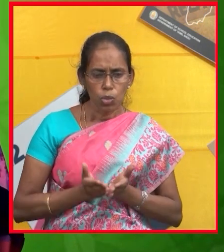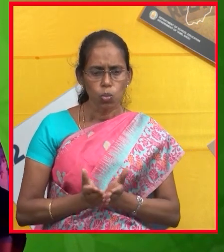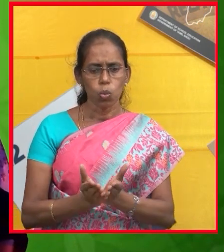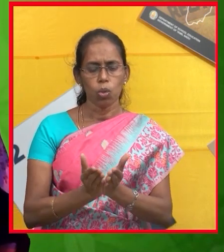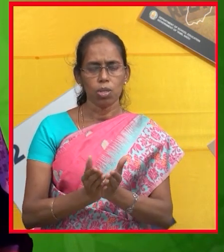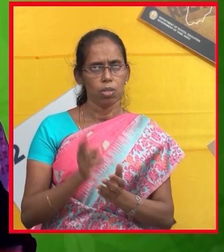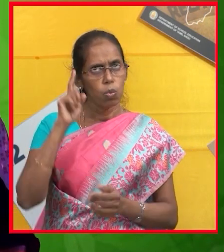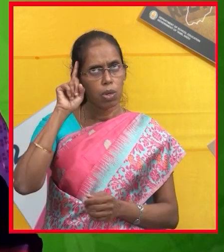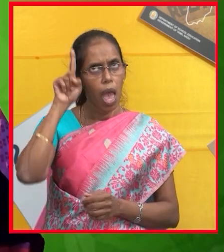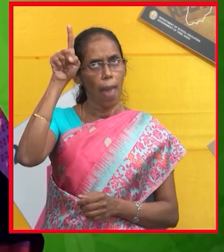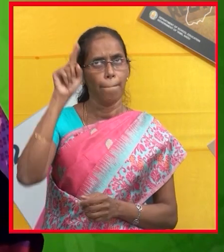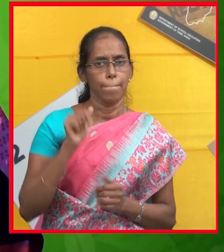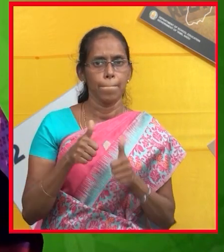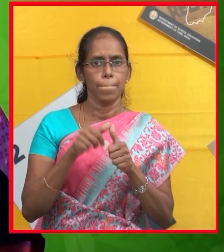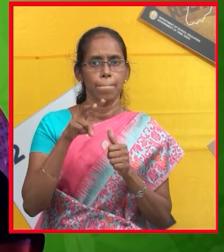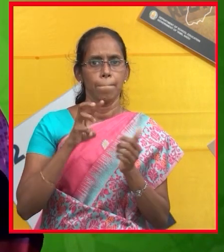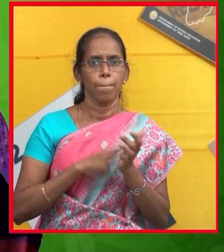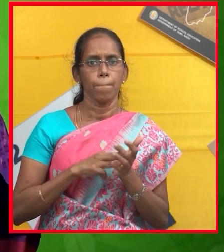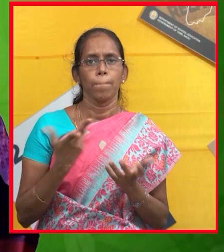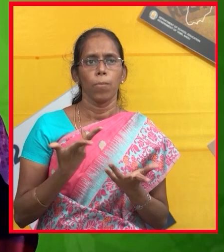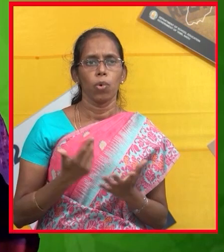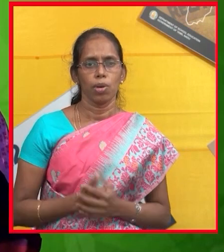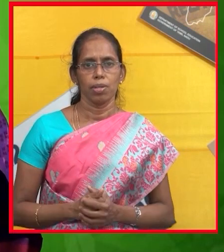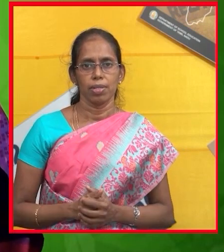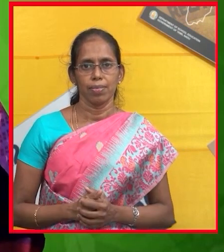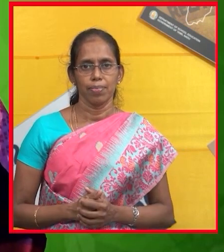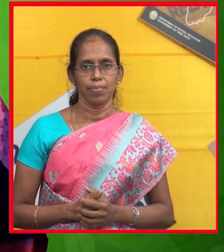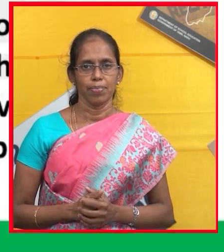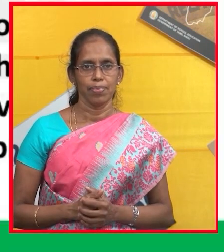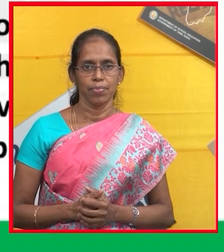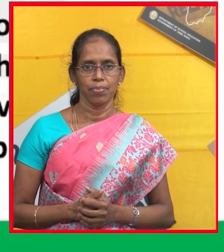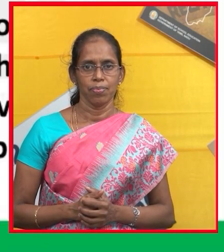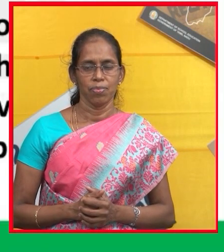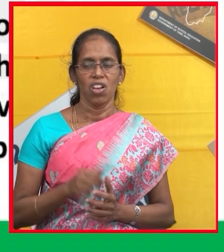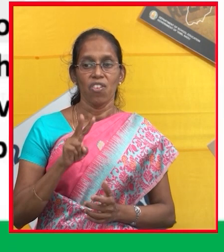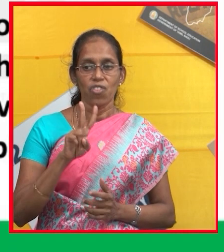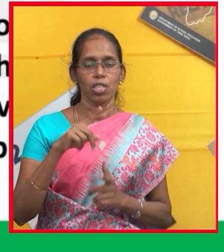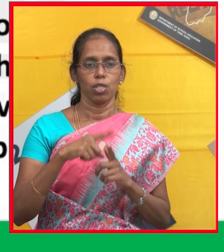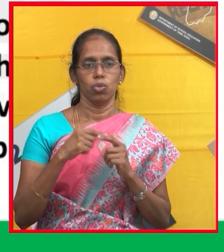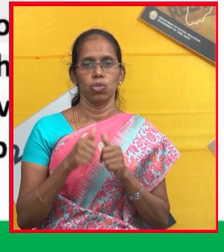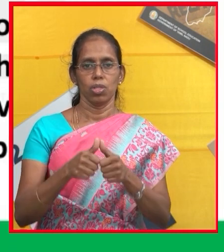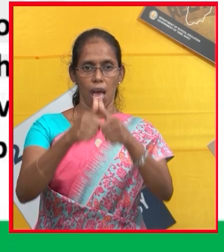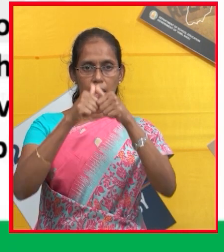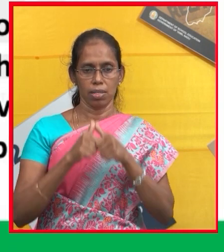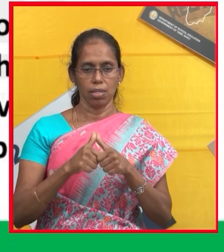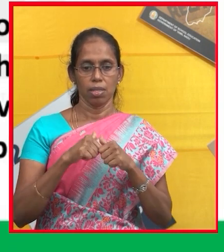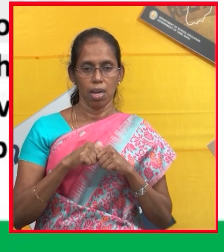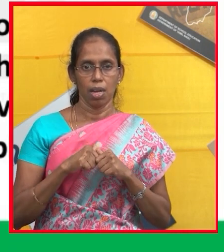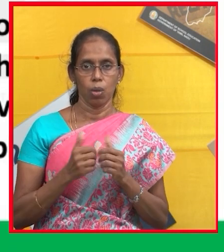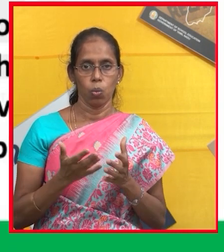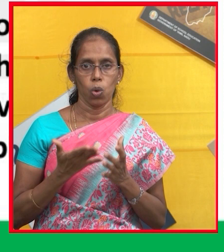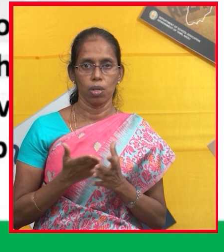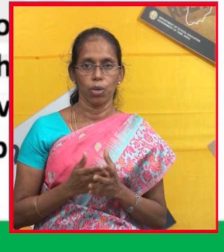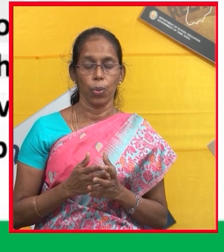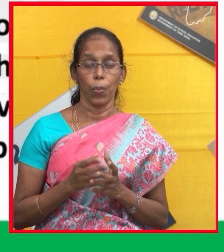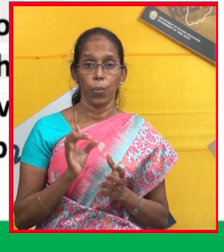வந்து சாதிக்கிறதுக்கு எதை குறிக்கோளாக வச்சுருந்தீங்கன்னு கேட்குறாங்க. வார்த்திகா ஜோஷி, I wanted to